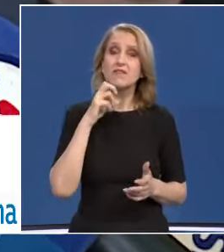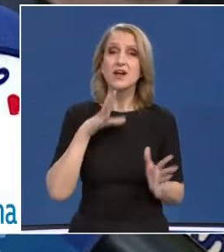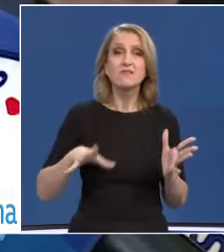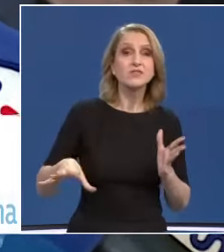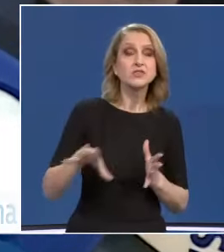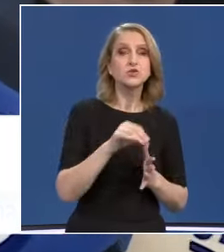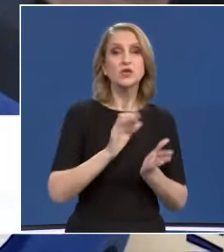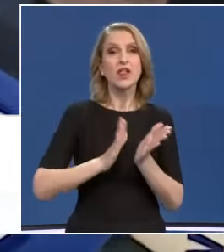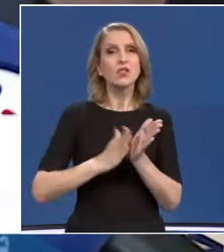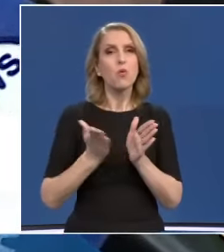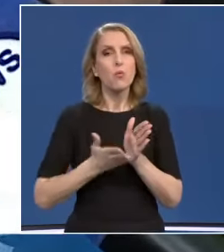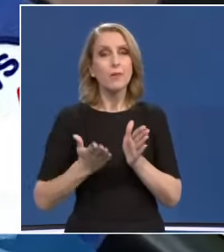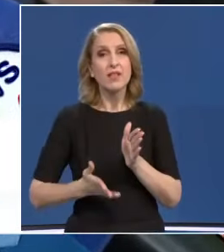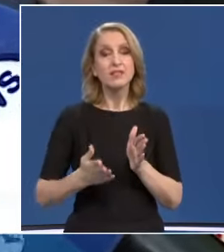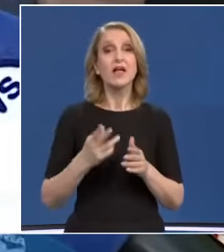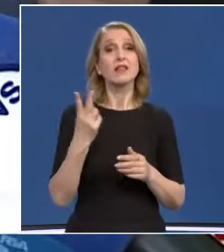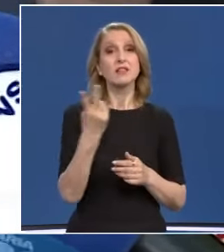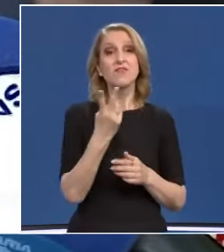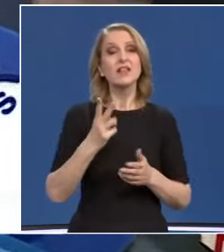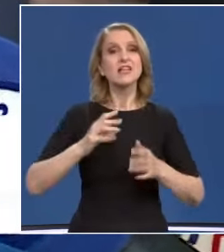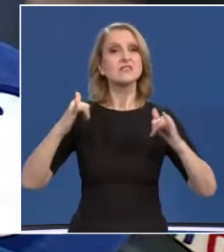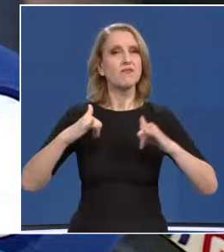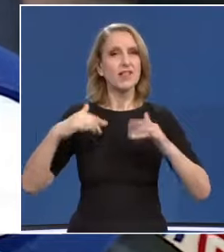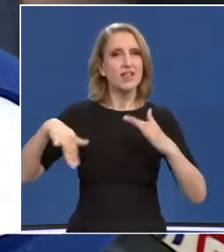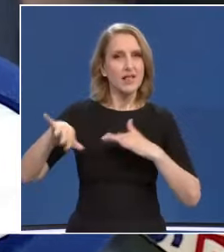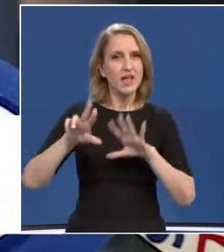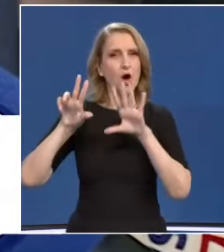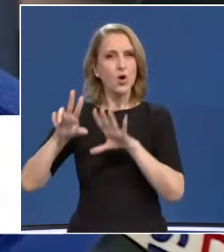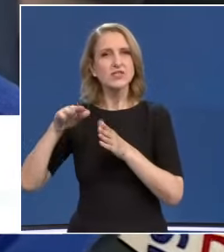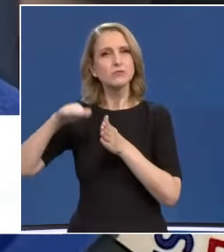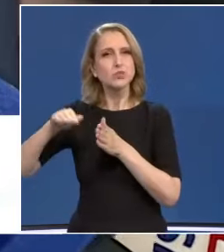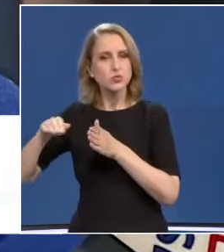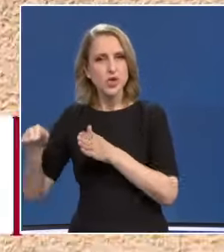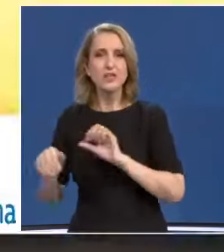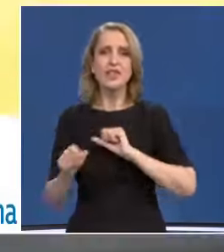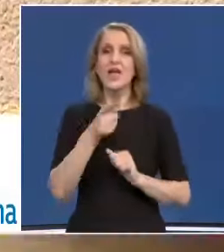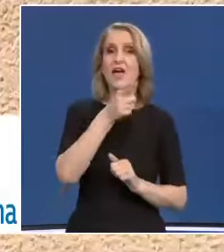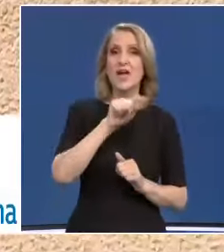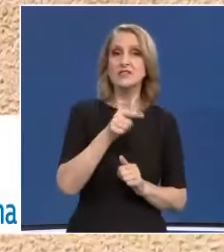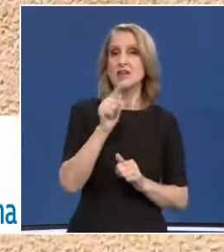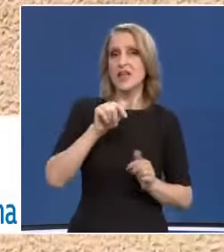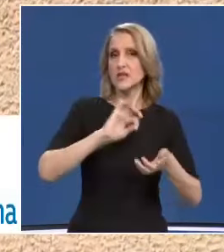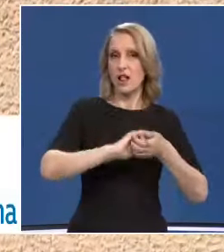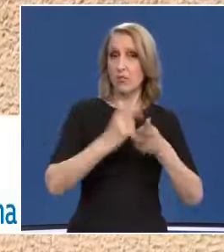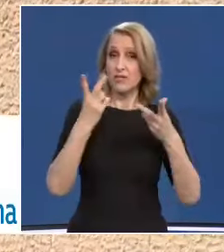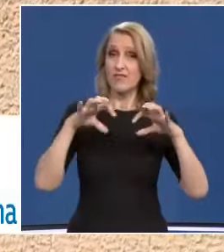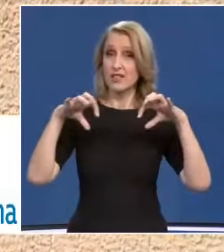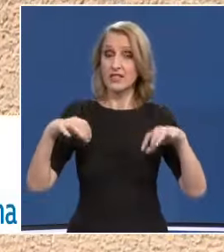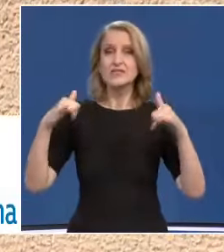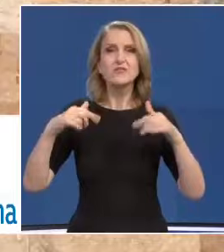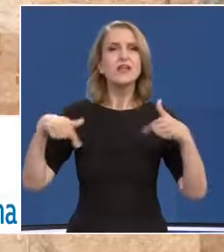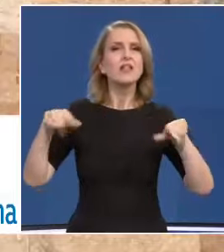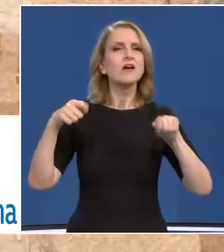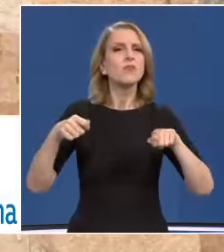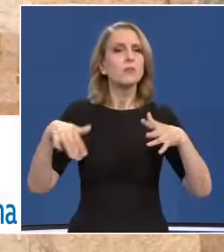за полицейската охрана на двете заведения. 8-те джуджета и СС клуб. Караджов пожела да бъдат чути и